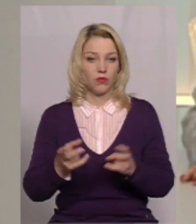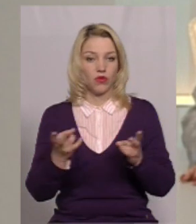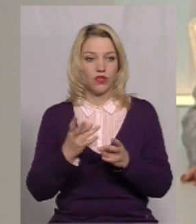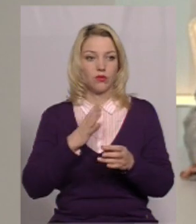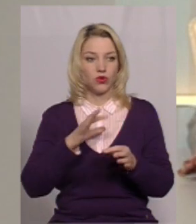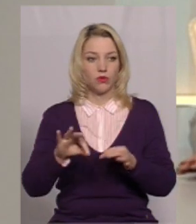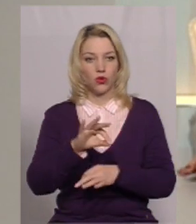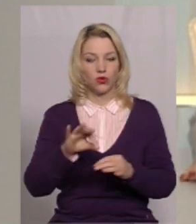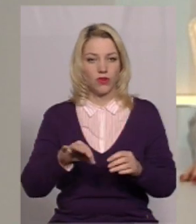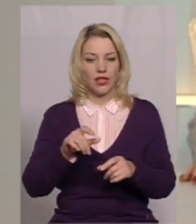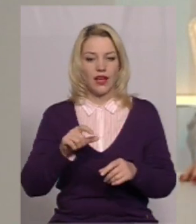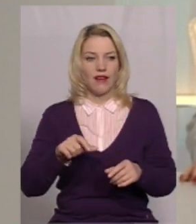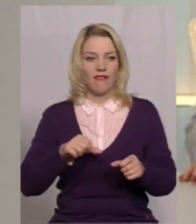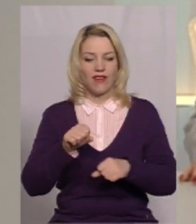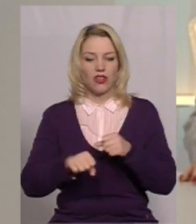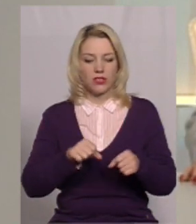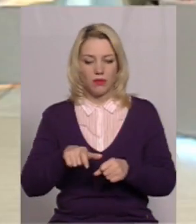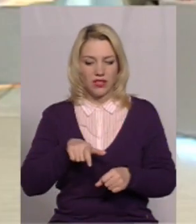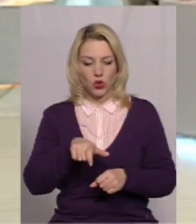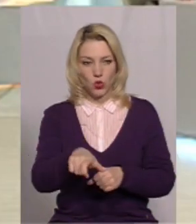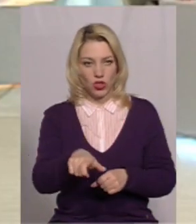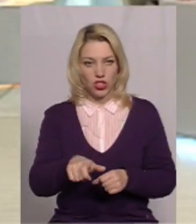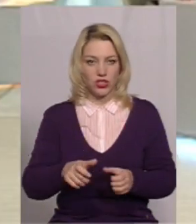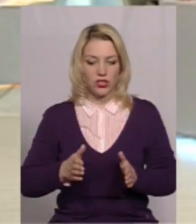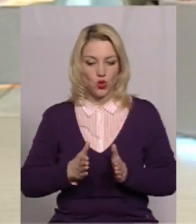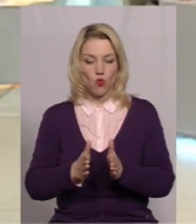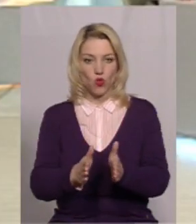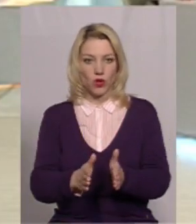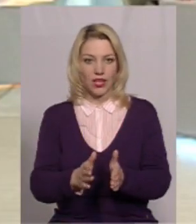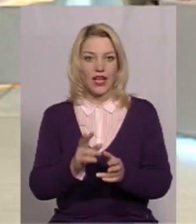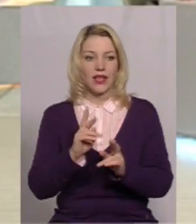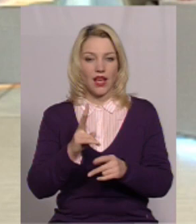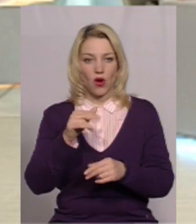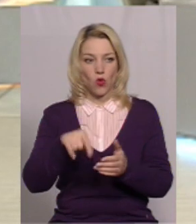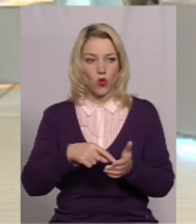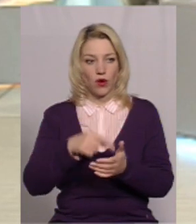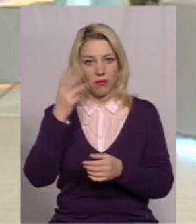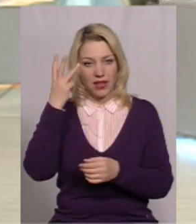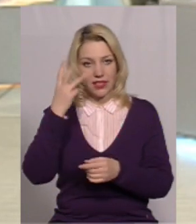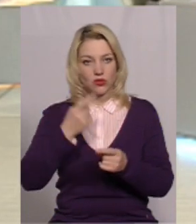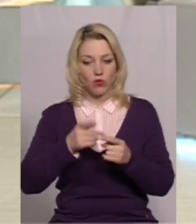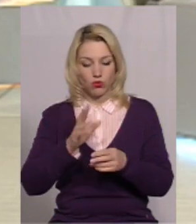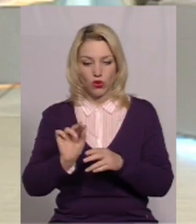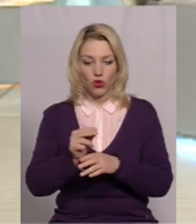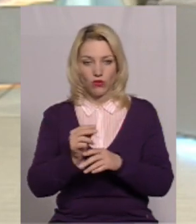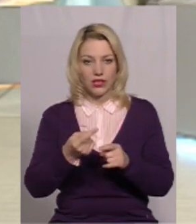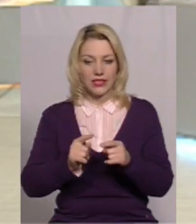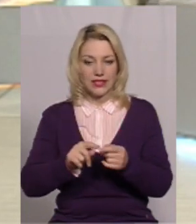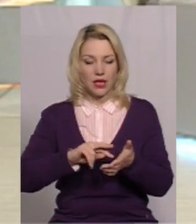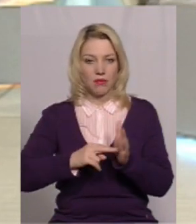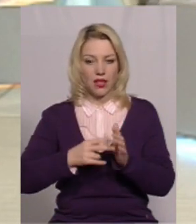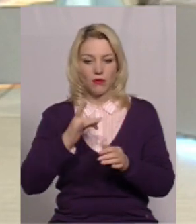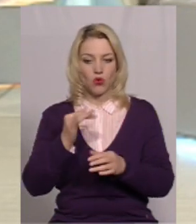повинні проєктуватися велосипедні доріжки, велосипедні смуги. Як цим у Хмельницькому? Чи буде коригуватися оцей план, про